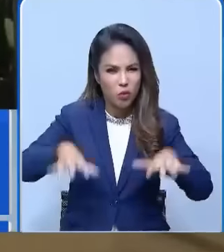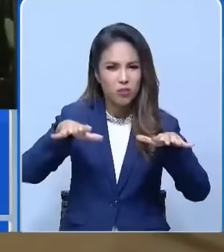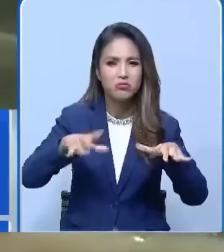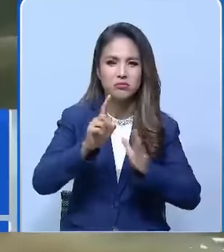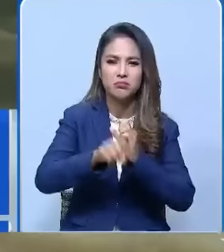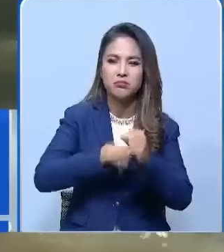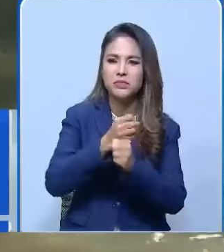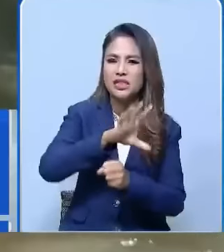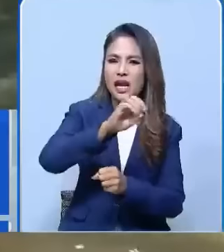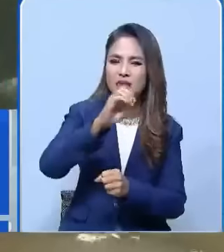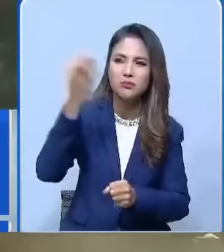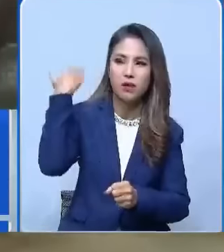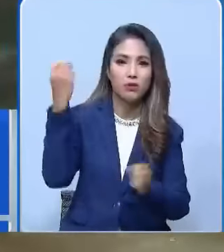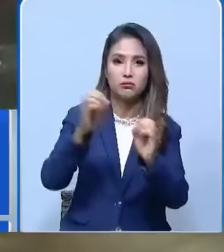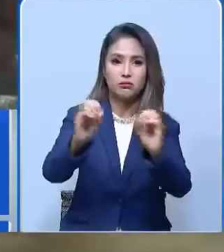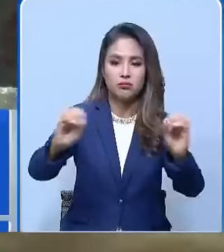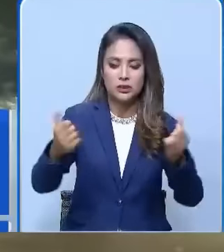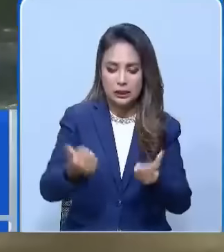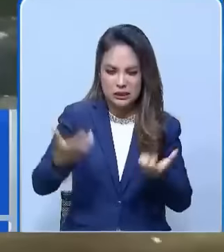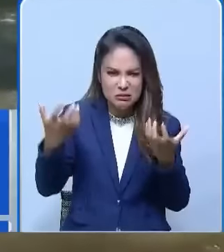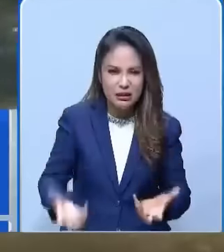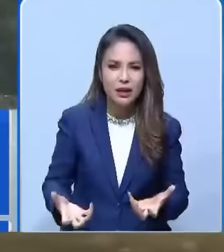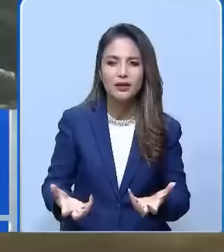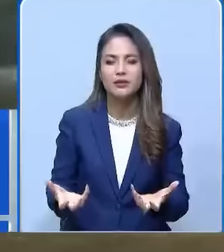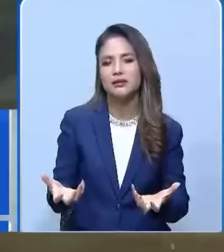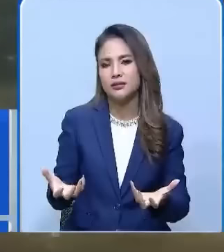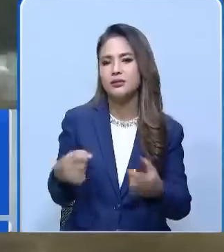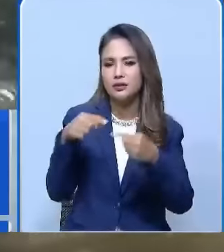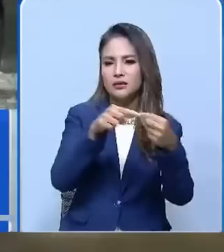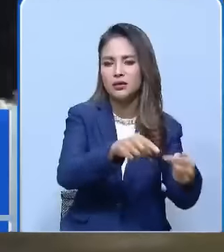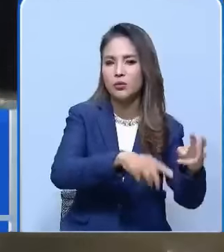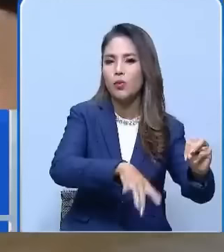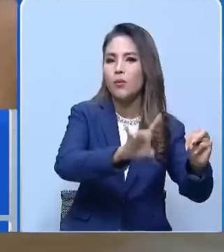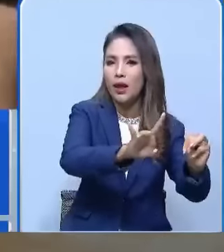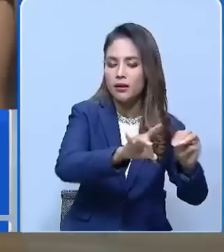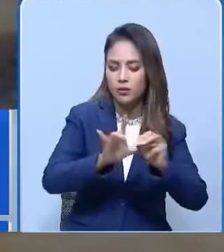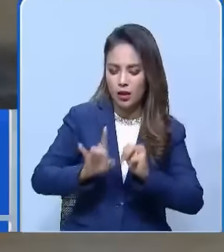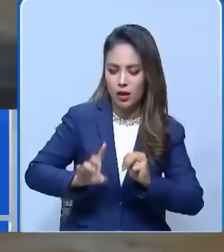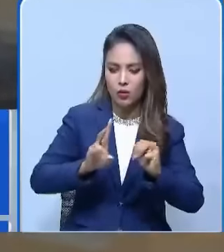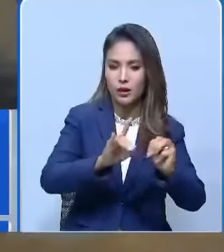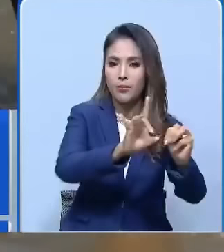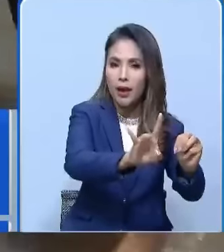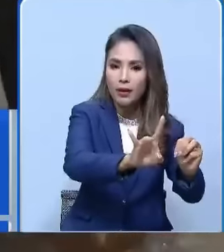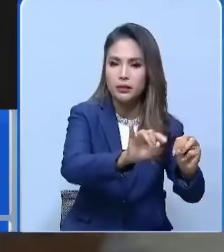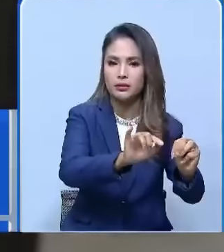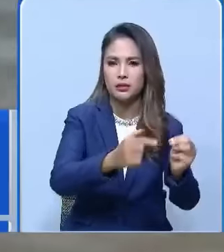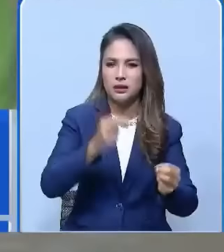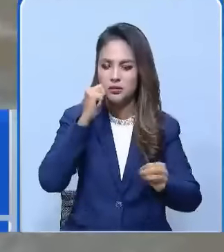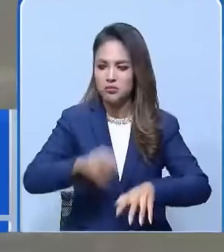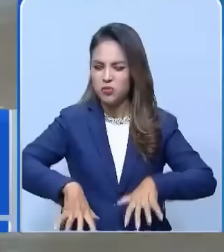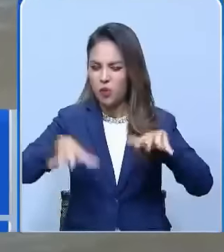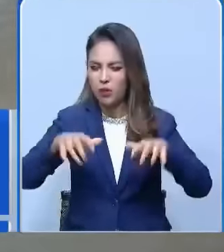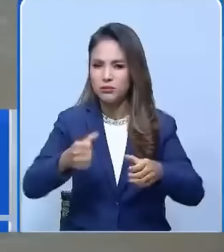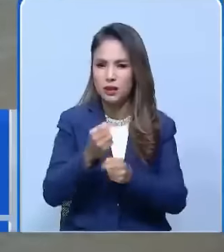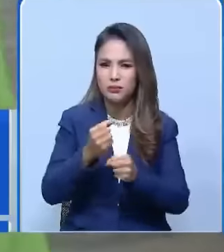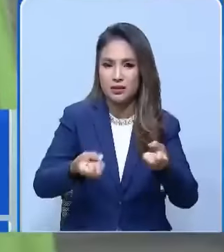ปีนะครับเพราะน้ำท่วมนั้นขยายวงกว้างไปถึงบ้านหนองซีแจงหมู่ที่8ทำให้พื้นที่วงกว้างนะครับกำลังถูกน้ำท่วมต้องรีบทำกระสอบ